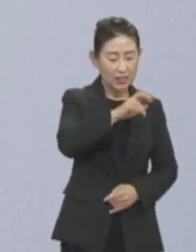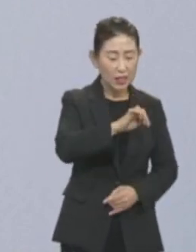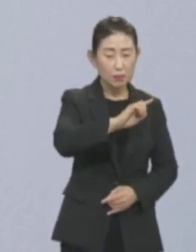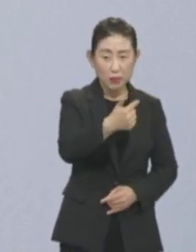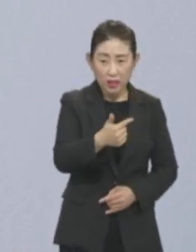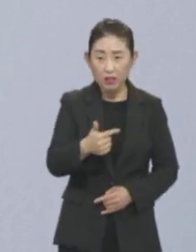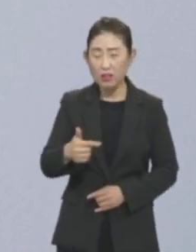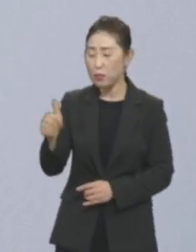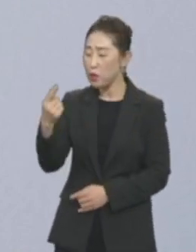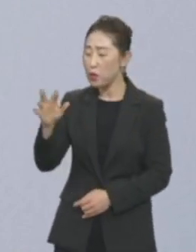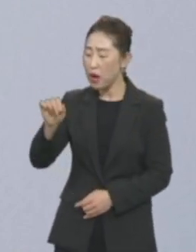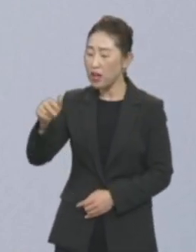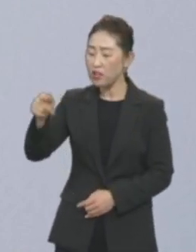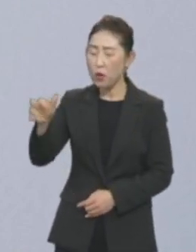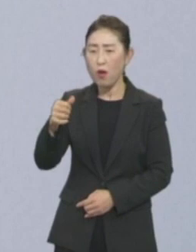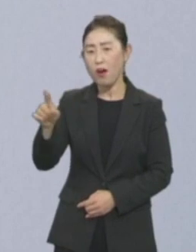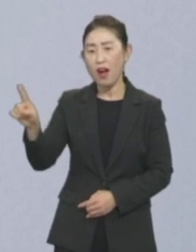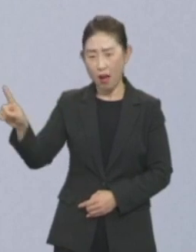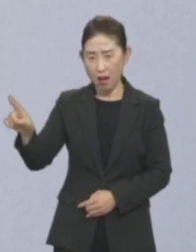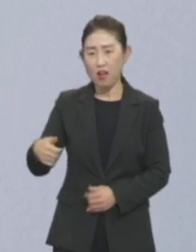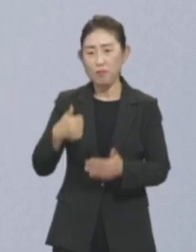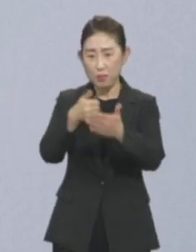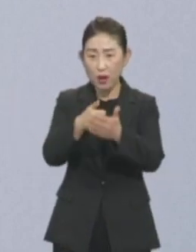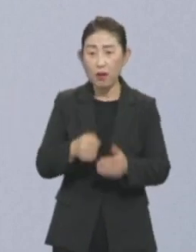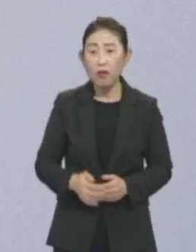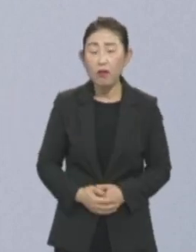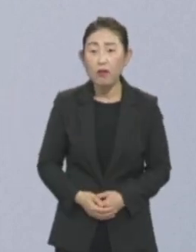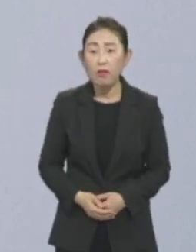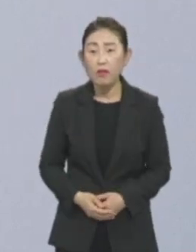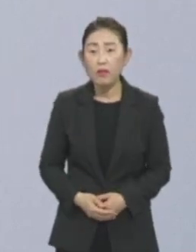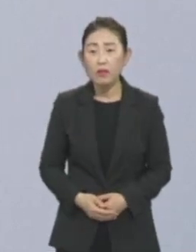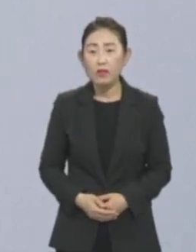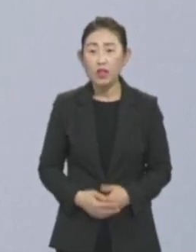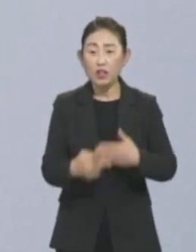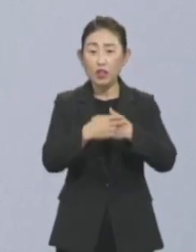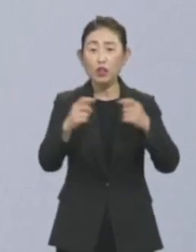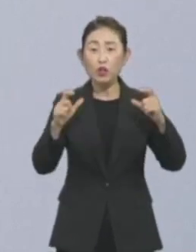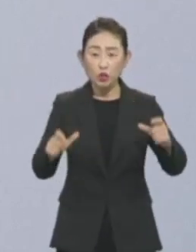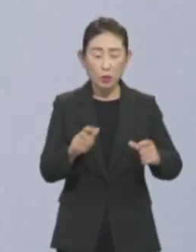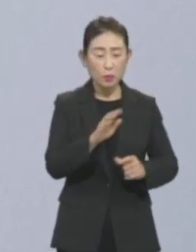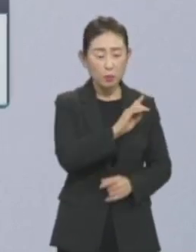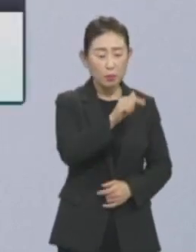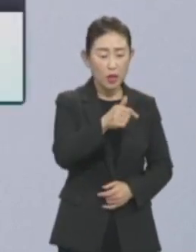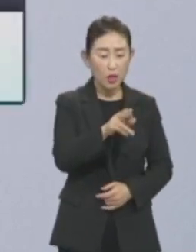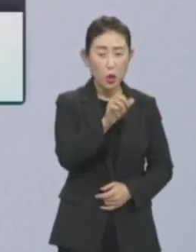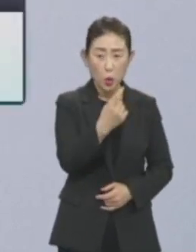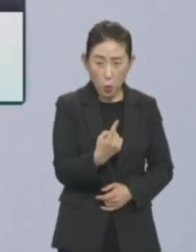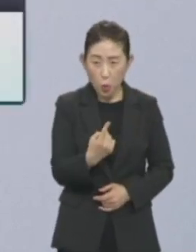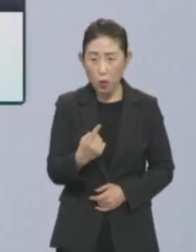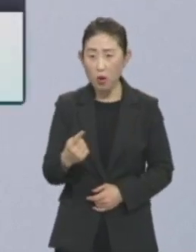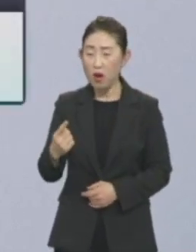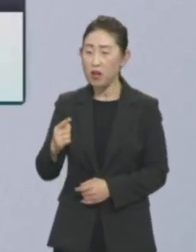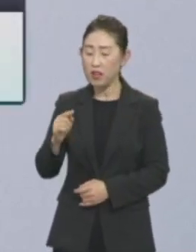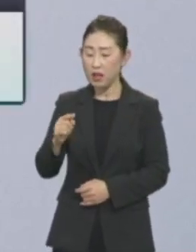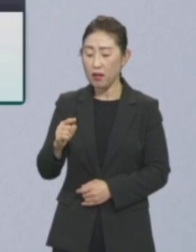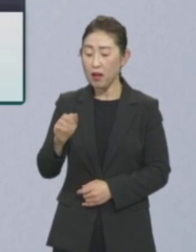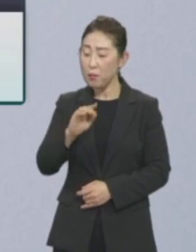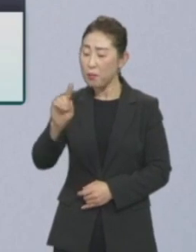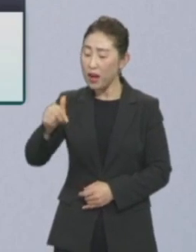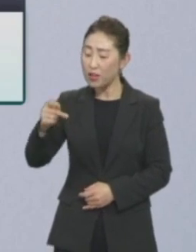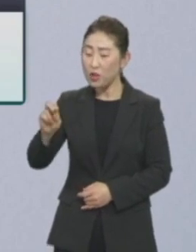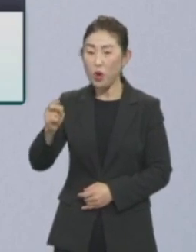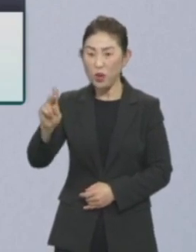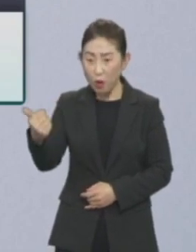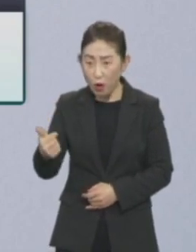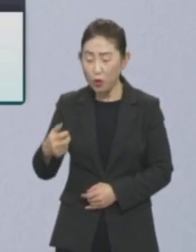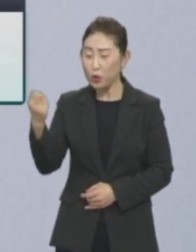출신으로 전략공천을 받은 황정화 후보와 맞대결을 벌립니다 대덕구는 국민의인 박경호 후보와 단수 공천이 유력한